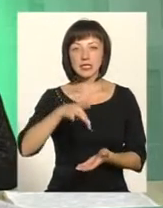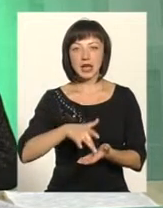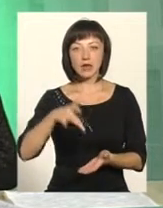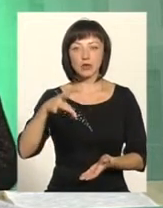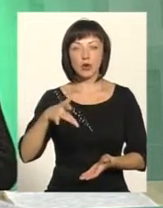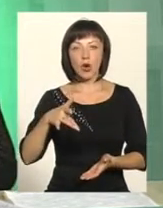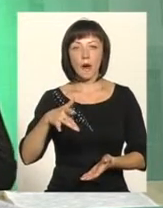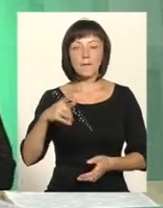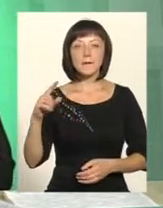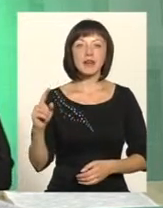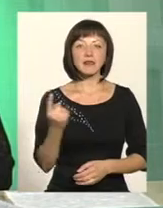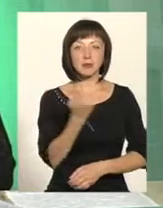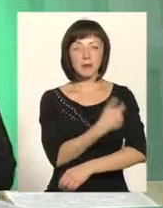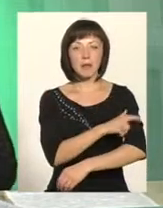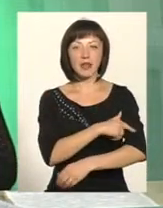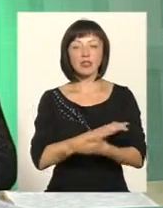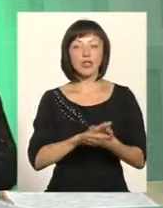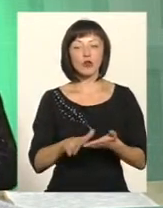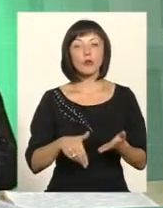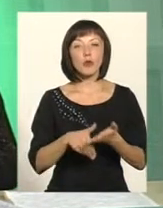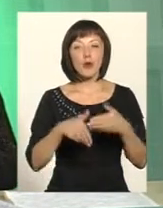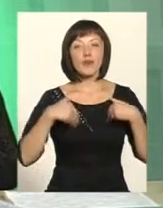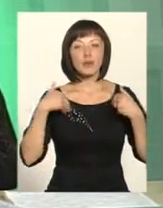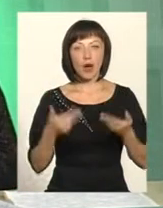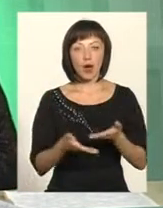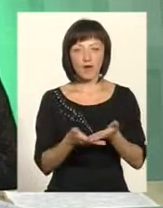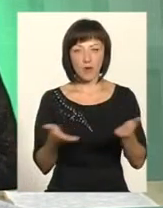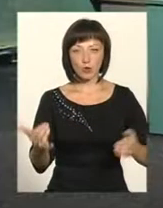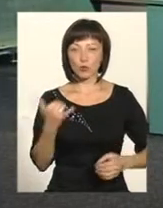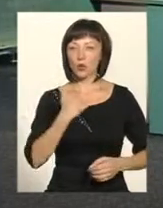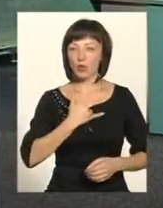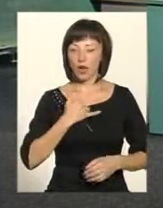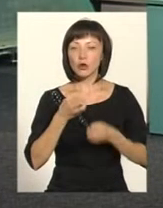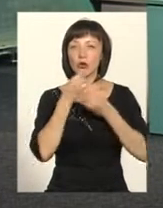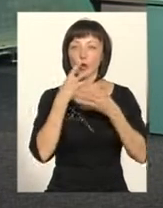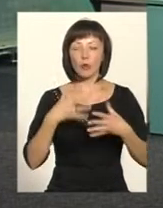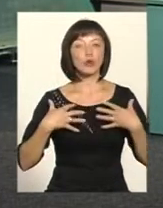первинної медико-санітарної допомоги. Вітаю вас в нашій студії, добро здоров'я.